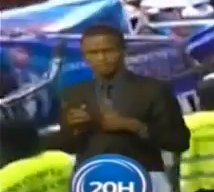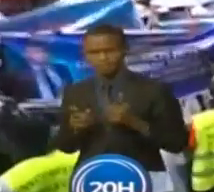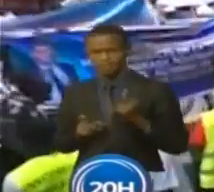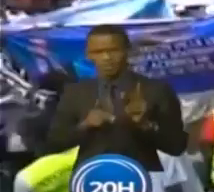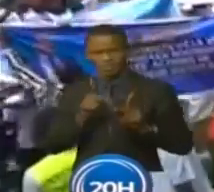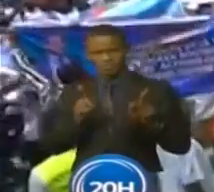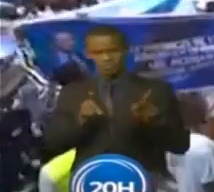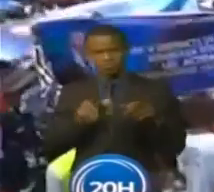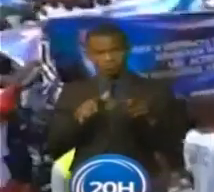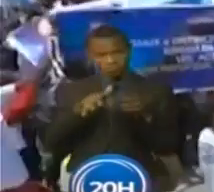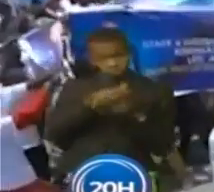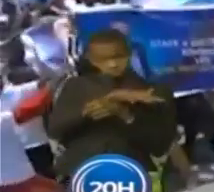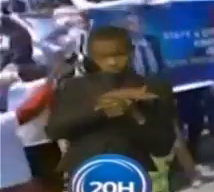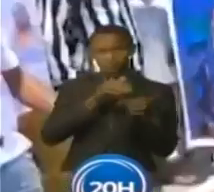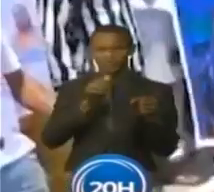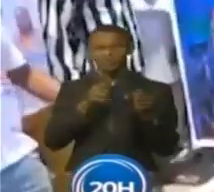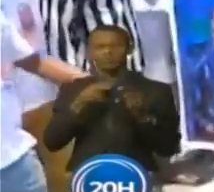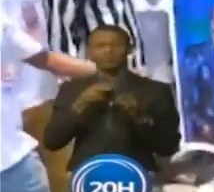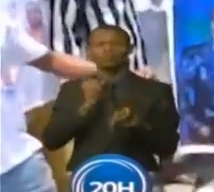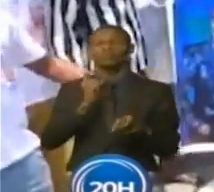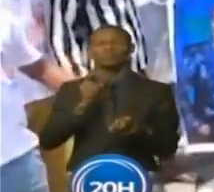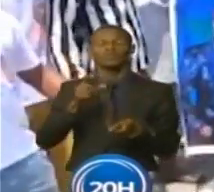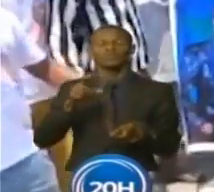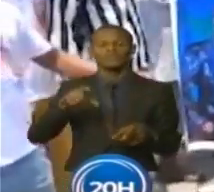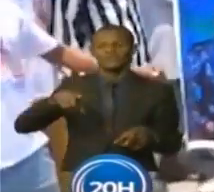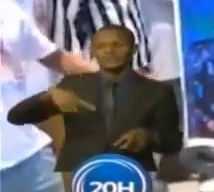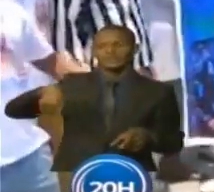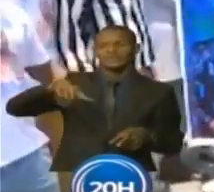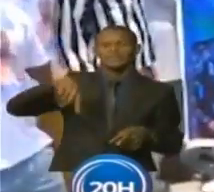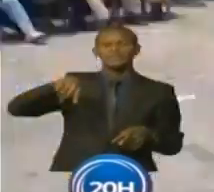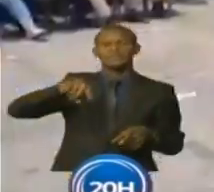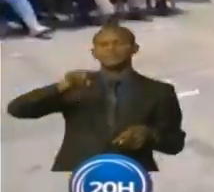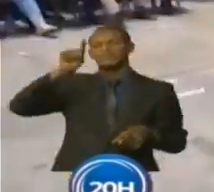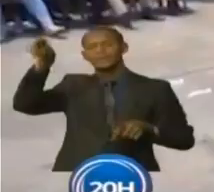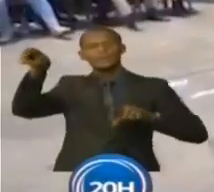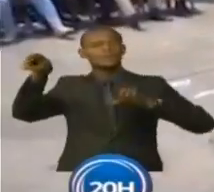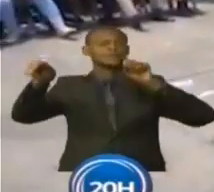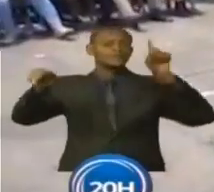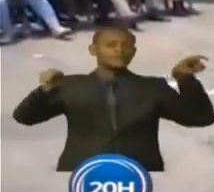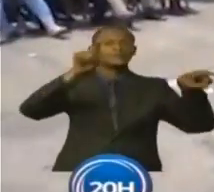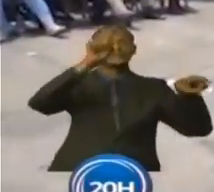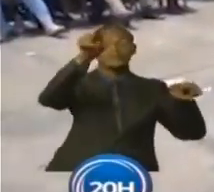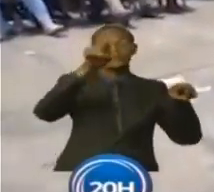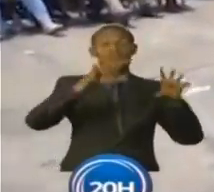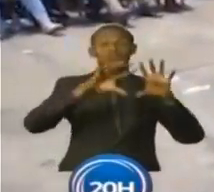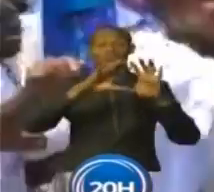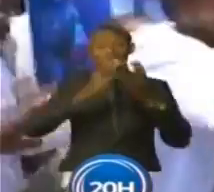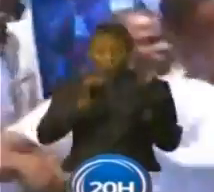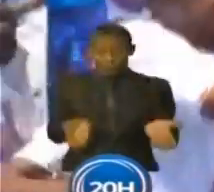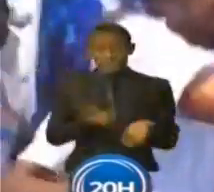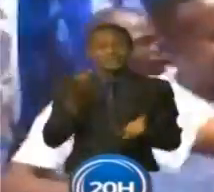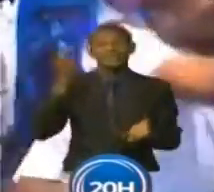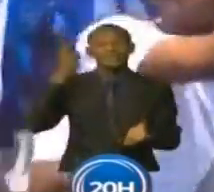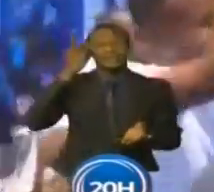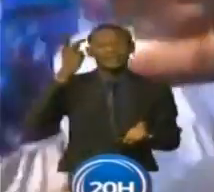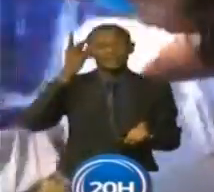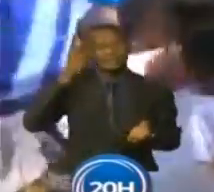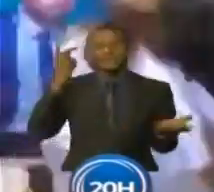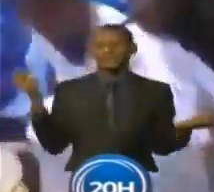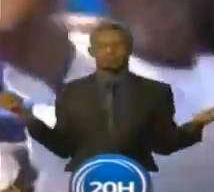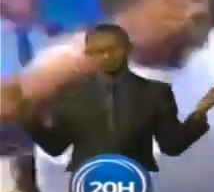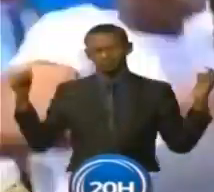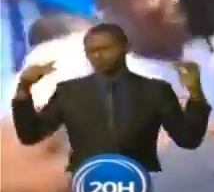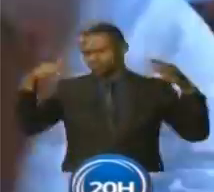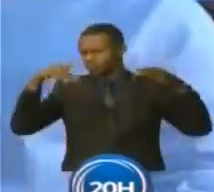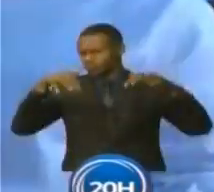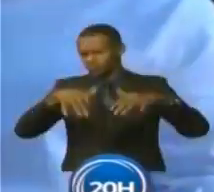humaine venue de tous les districts de la capitale pour assister à cette matinée politique animée par le secrétaire général adjoint en